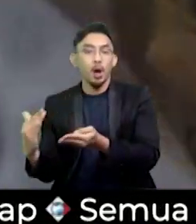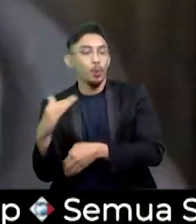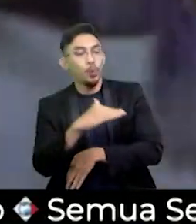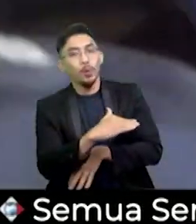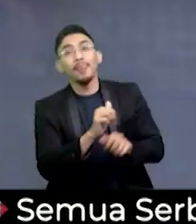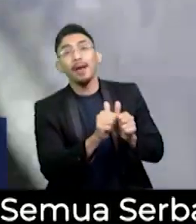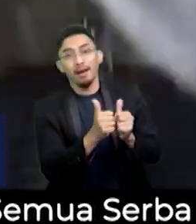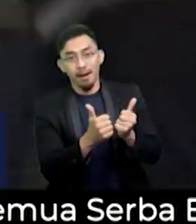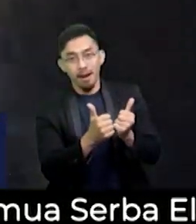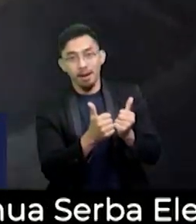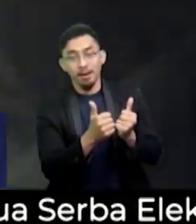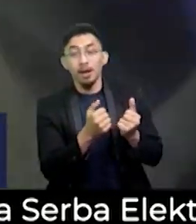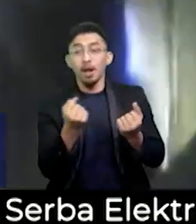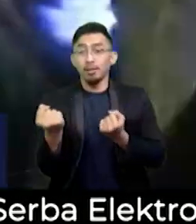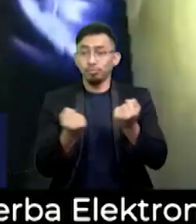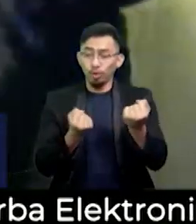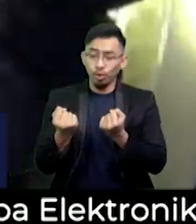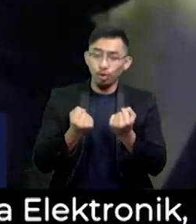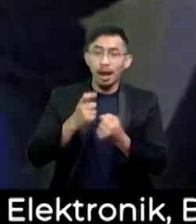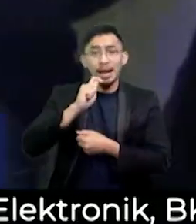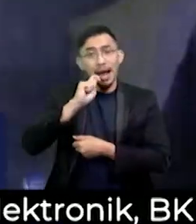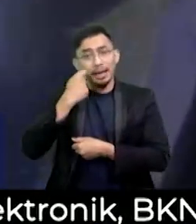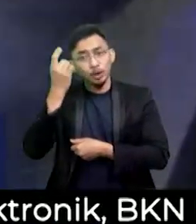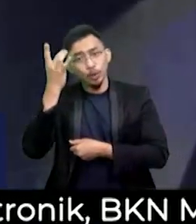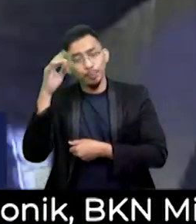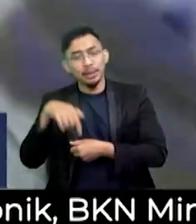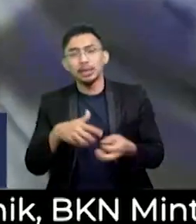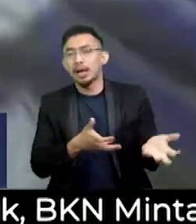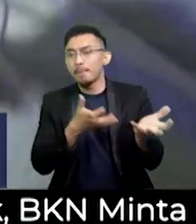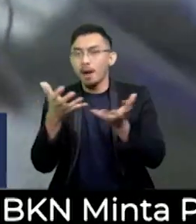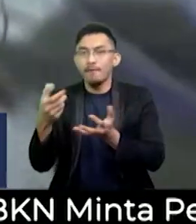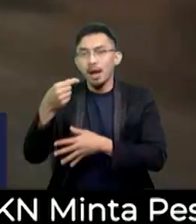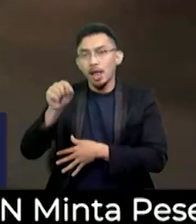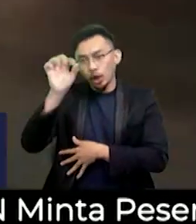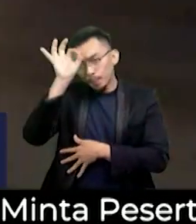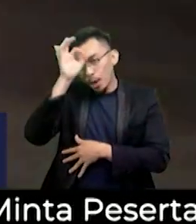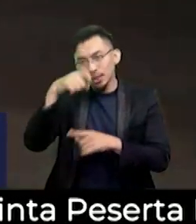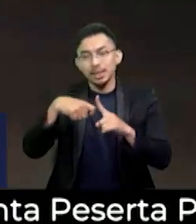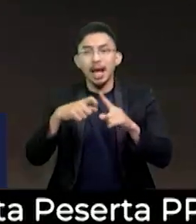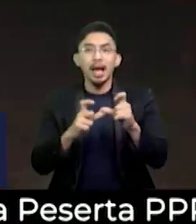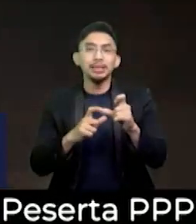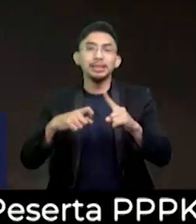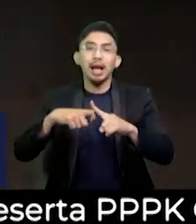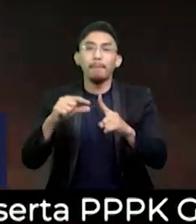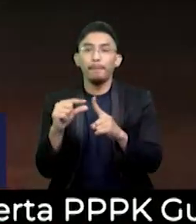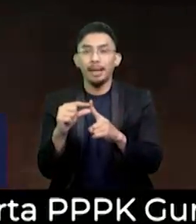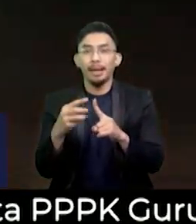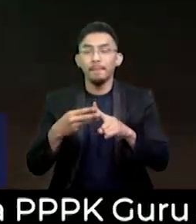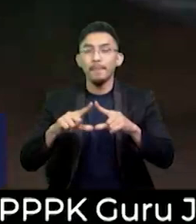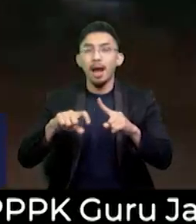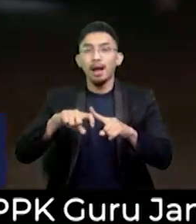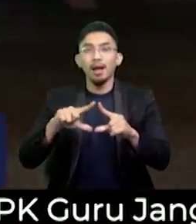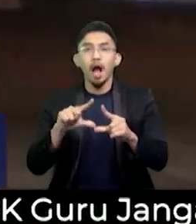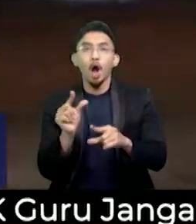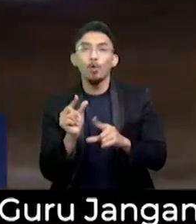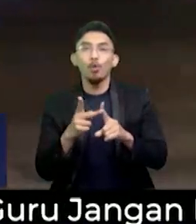lanjut truk bersama muatan daging celeng serta sopir dibawa ke mapolsek kskp Bakauheni pelaku perdagangan daging celeng